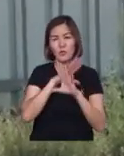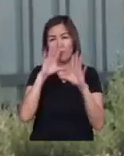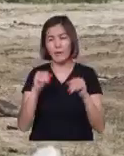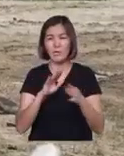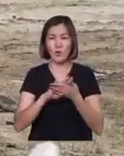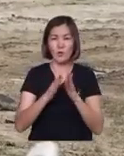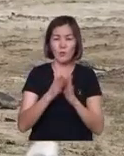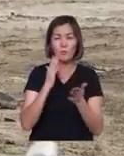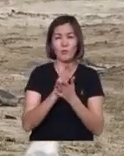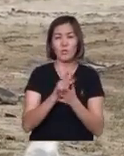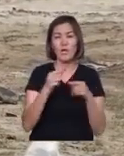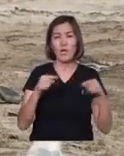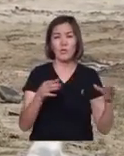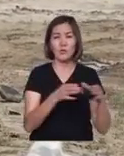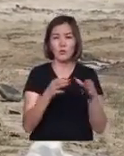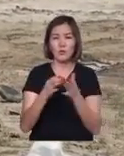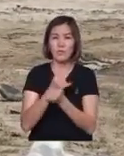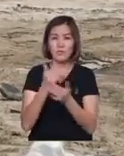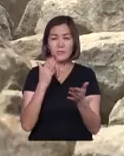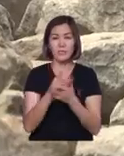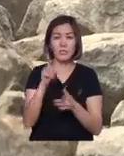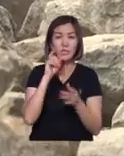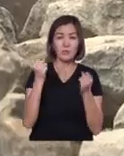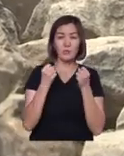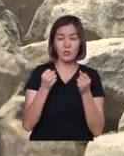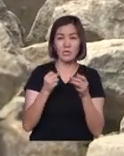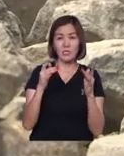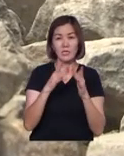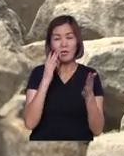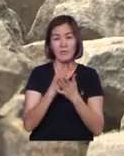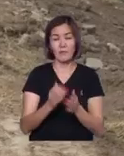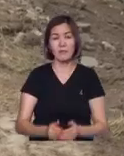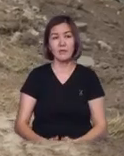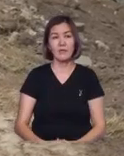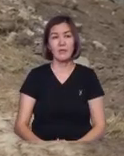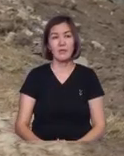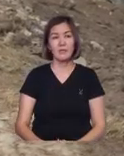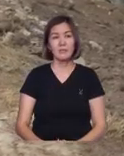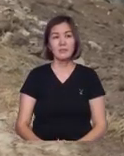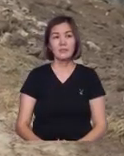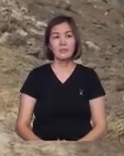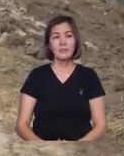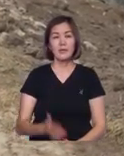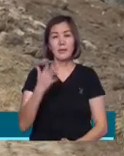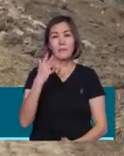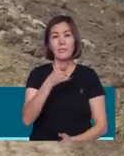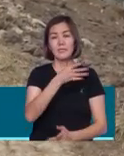Түрлі үйірмелер жұмыс істейді. Ғимарат жанынан жас спортшыларға арналған жатақхана да бой көтереді. Артымызда тұрған 5